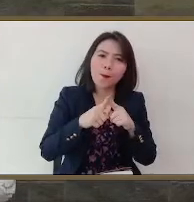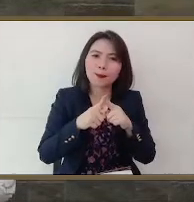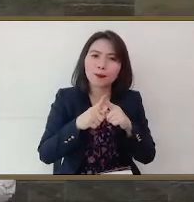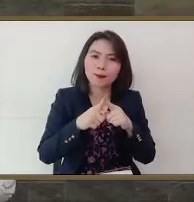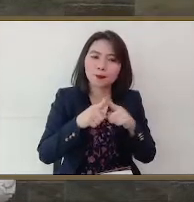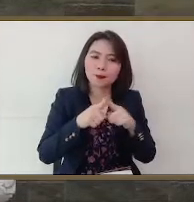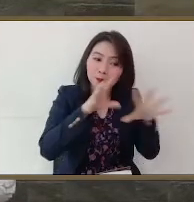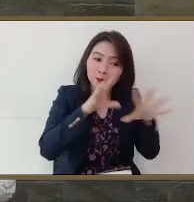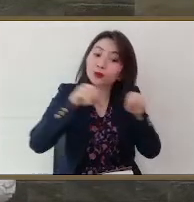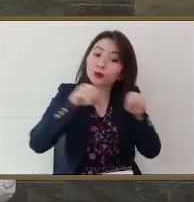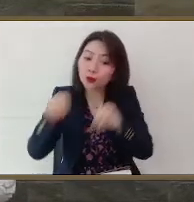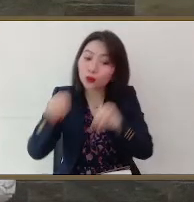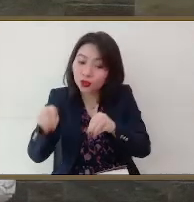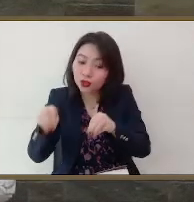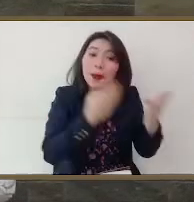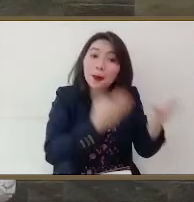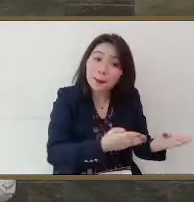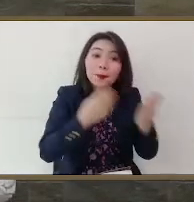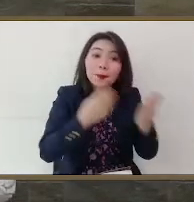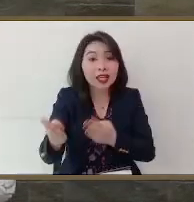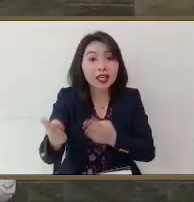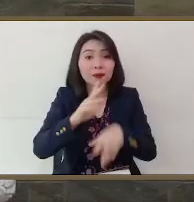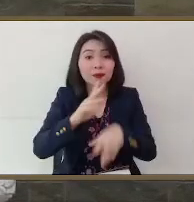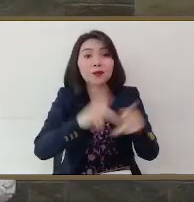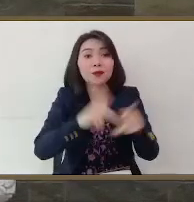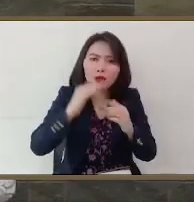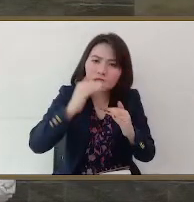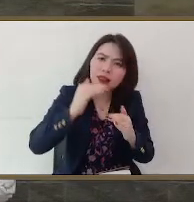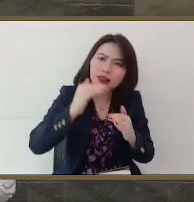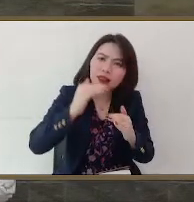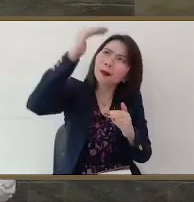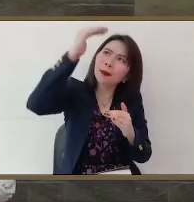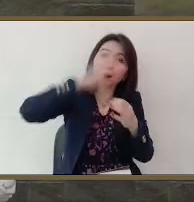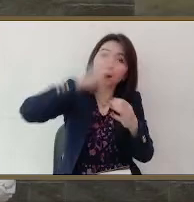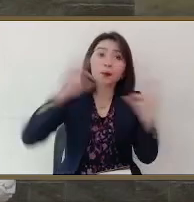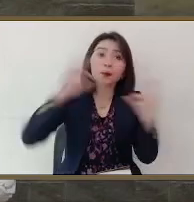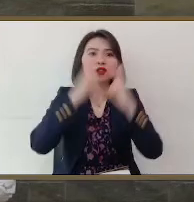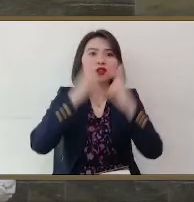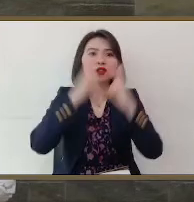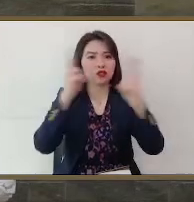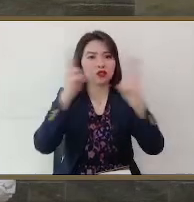kung paano niya dalhin ang tao sa tuktok ng tagumpay.